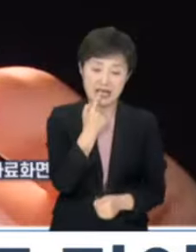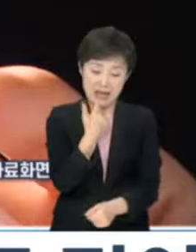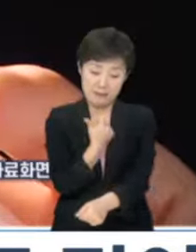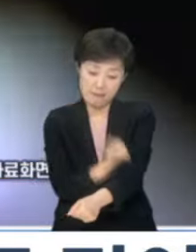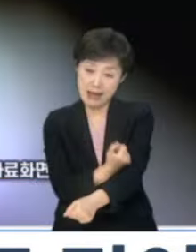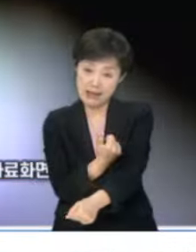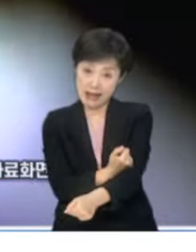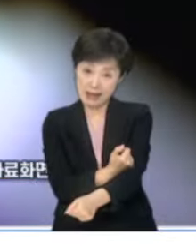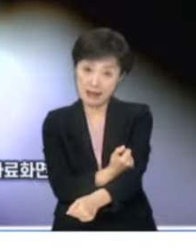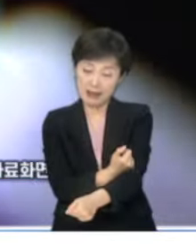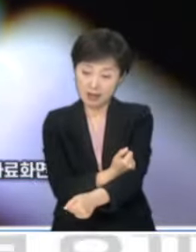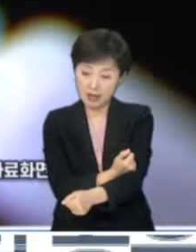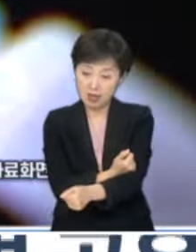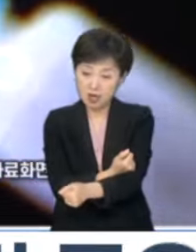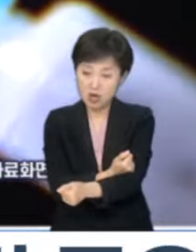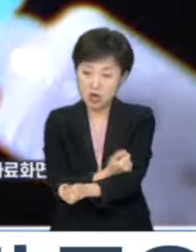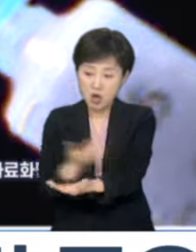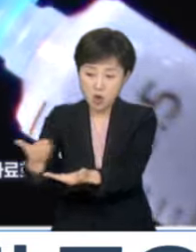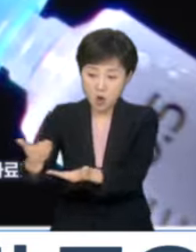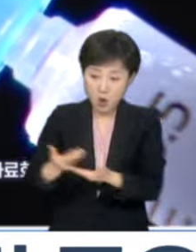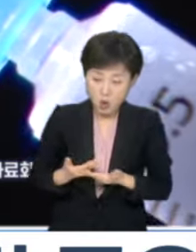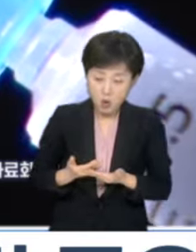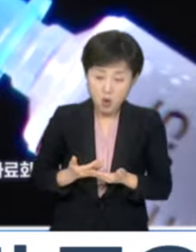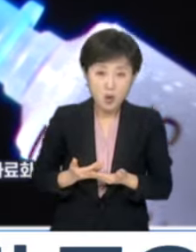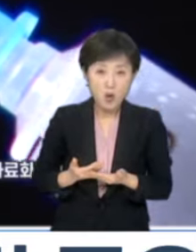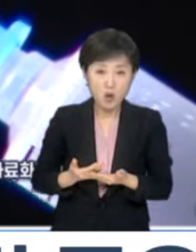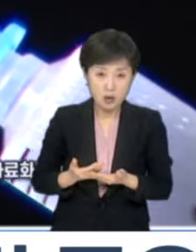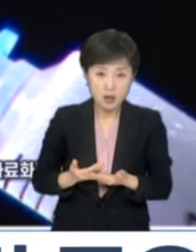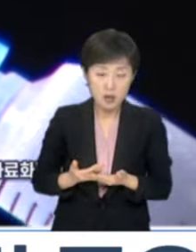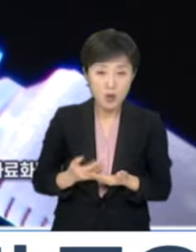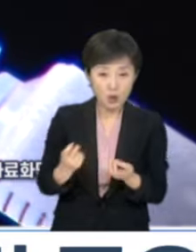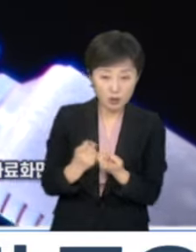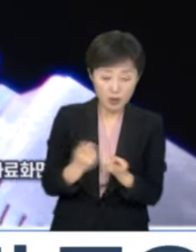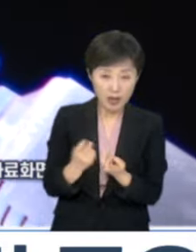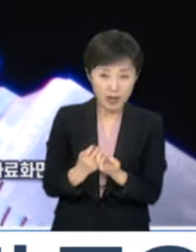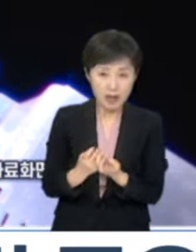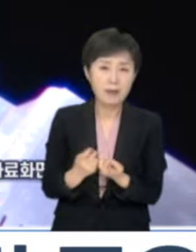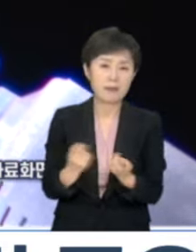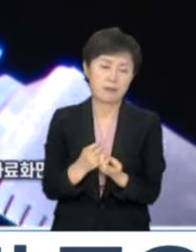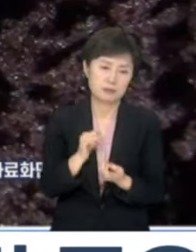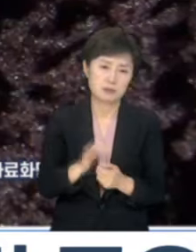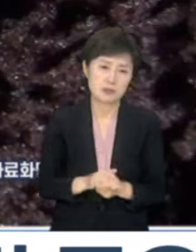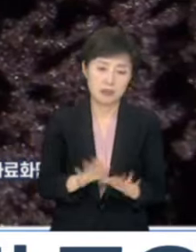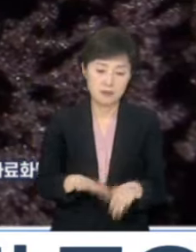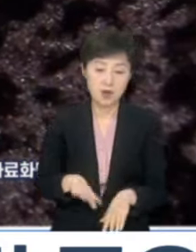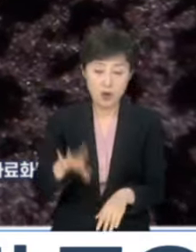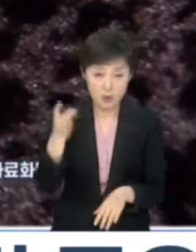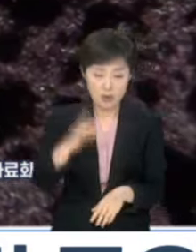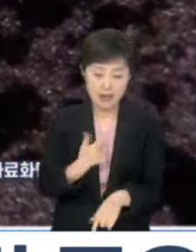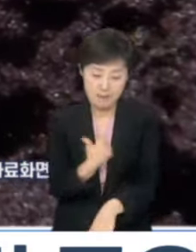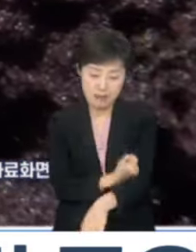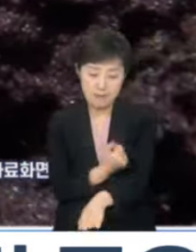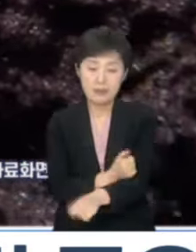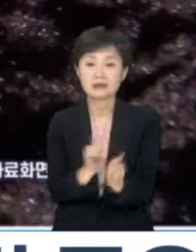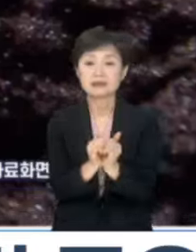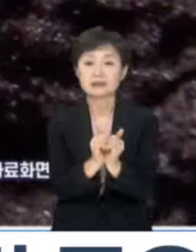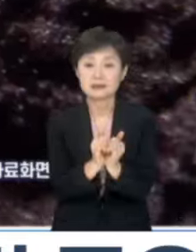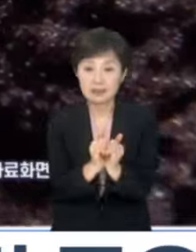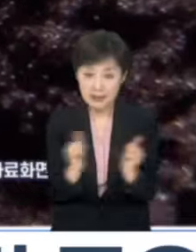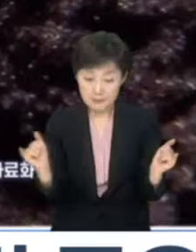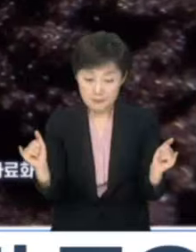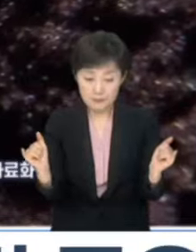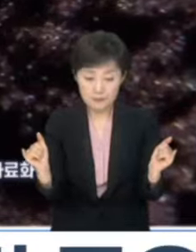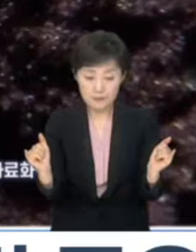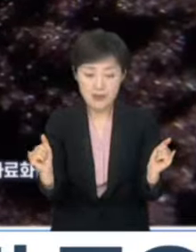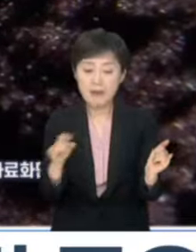의약품이나 마약류 이제 수감자들을 한 방에 모여서 이제 수감 생활을 시키는데 사실은 초범이라든가 재범 같은